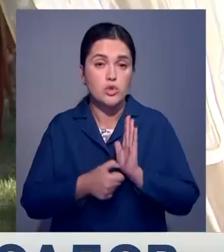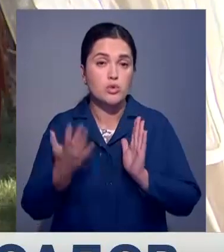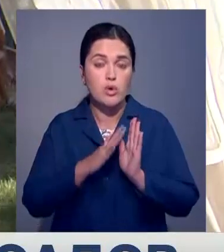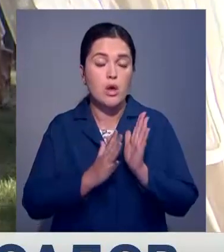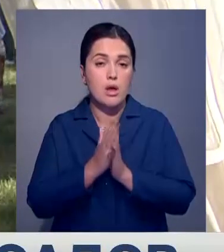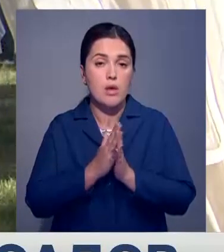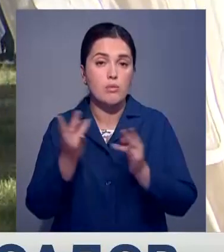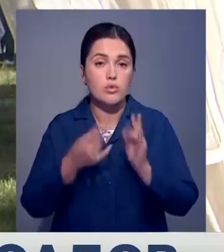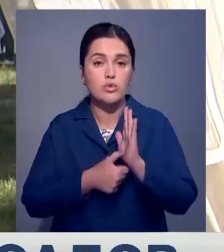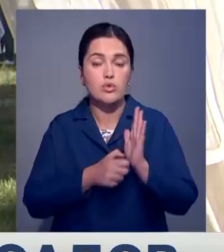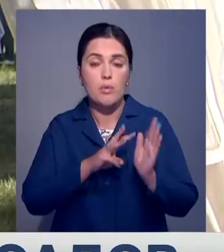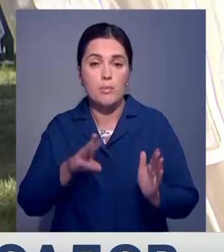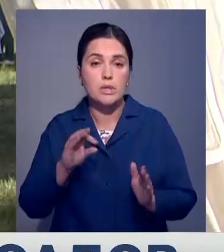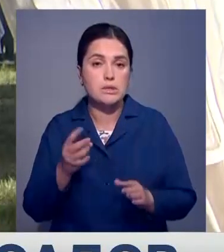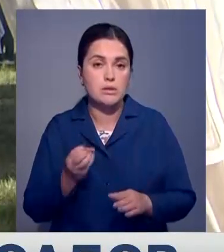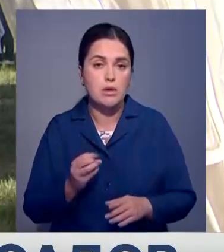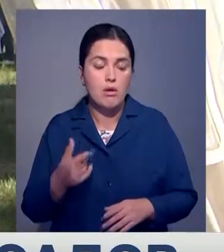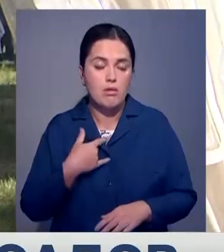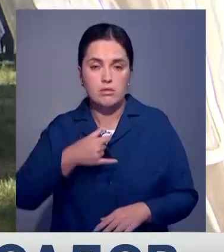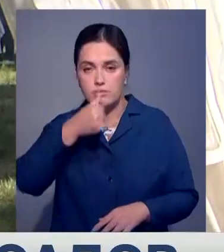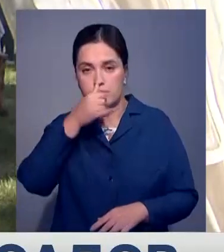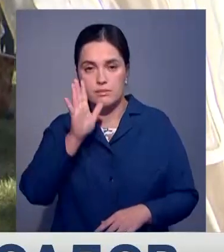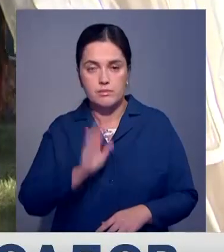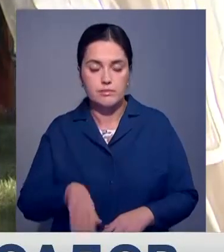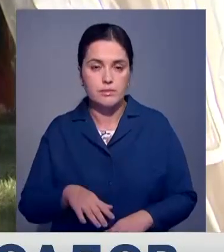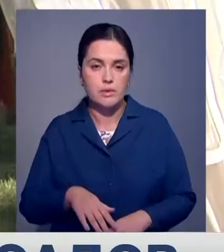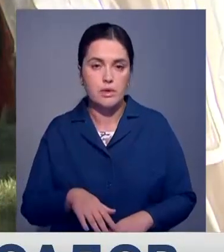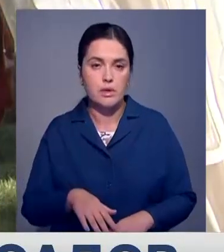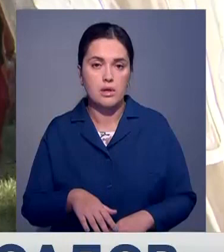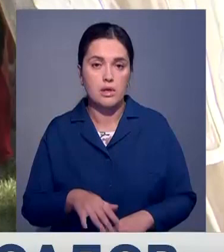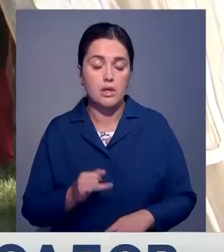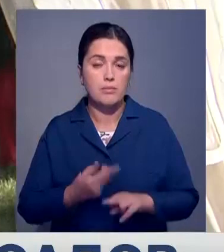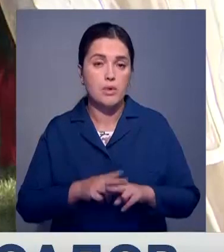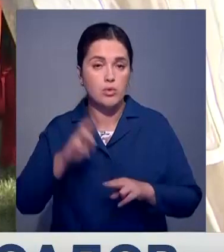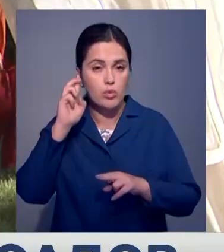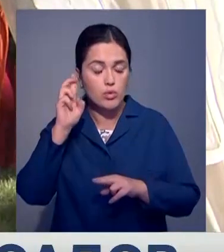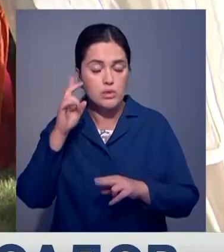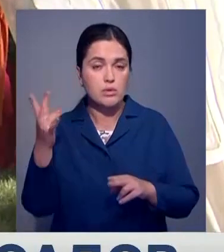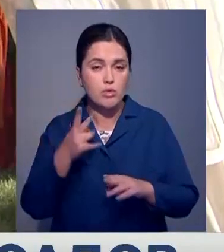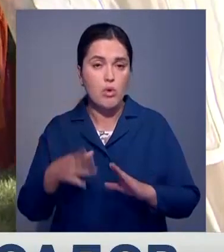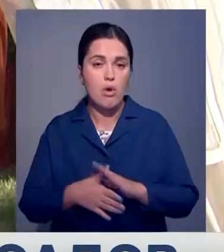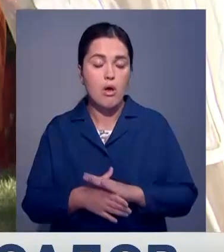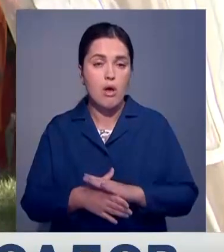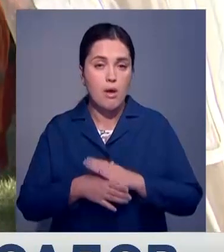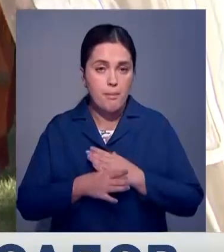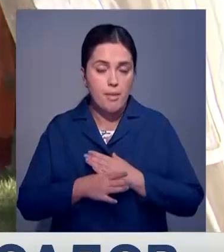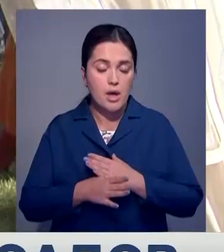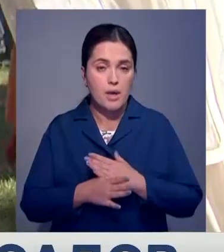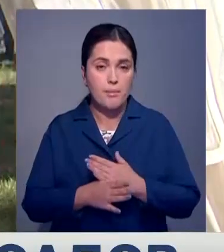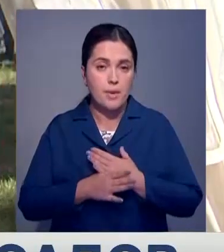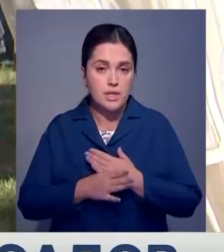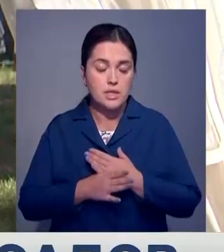Это простому крестьянину, фермеру это не получится. Поэтому без поддержки государства мы питомниководы,